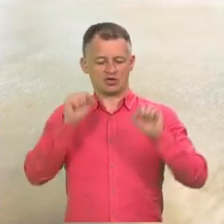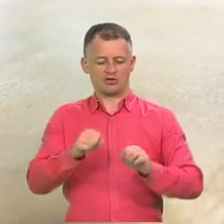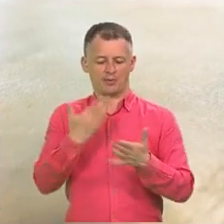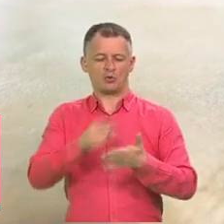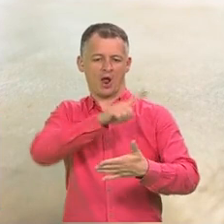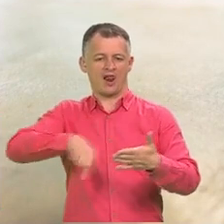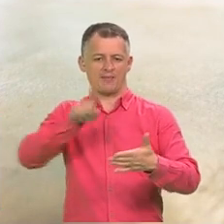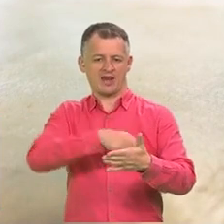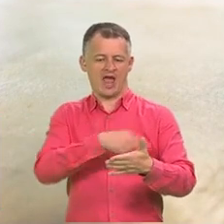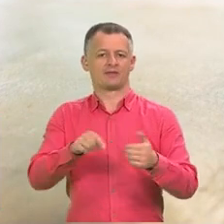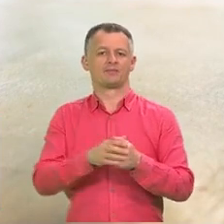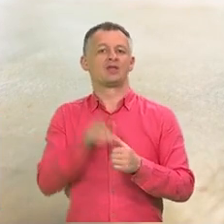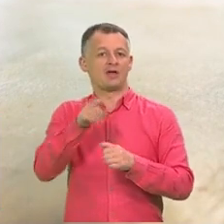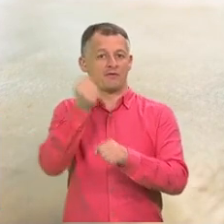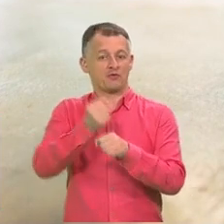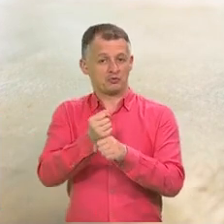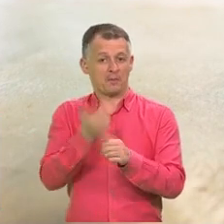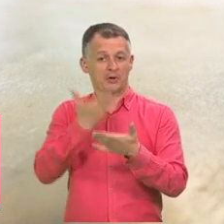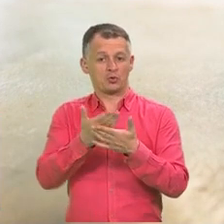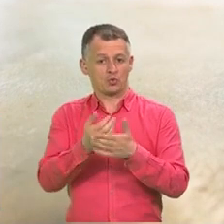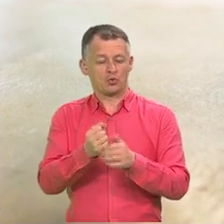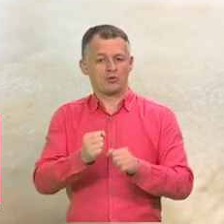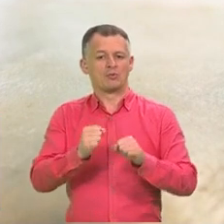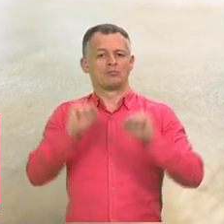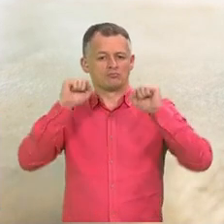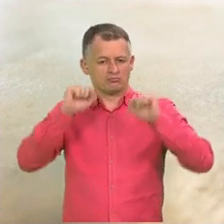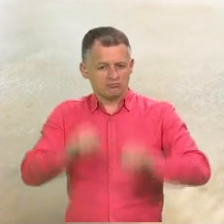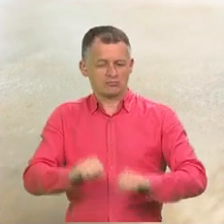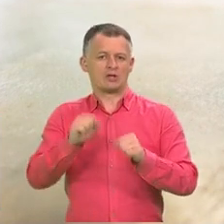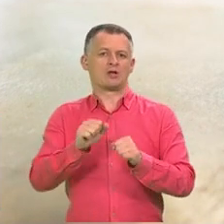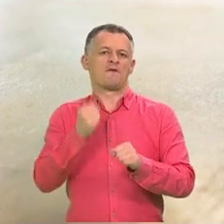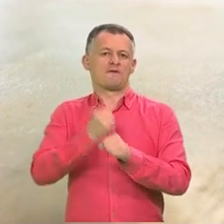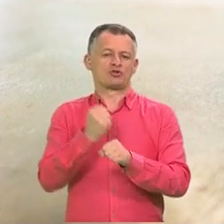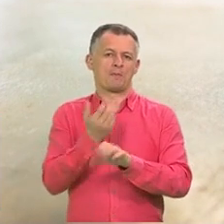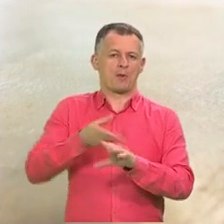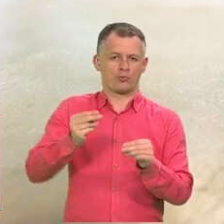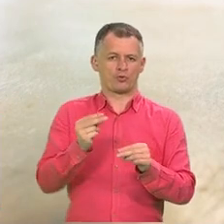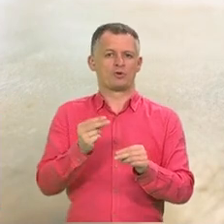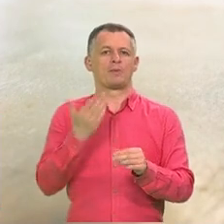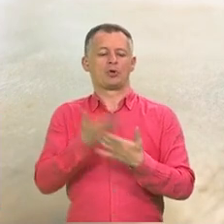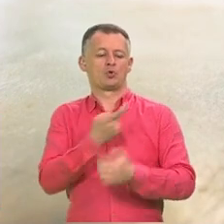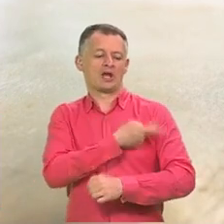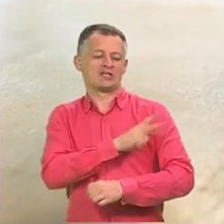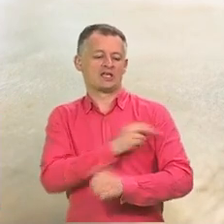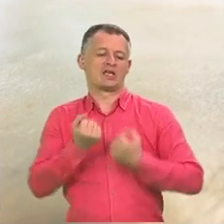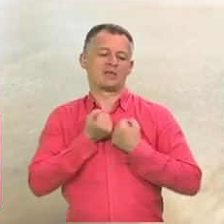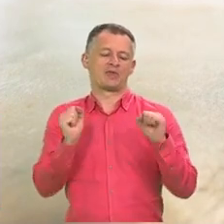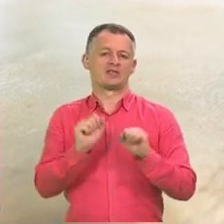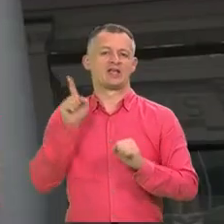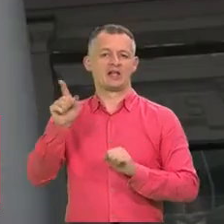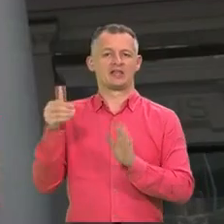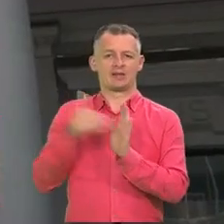elimina. Ea a fost concepută tocmai pentru a consolida statutul judecătorului și garanțiile de independență pe care acesta trebuie să le